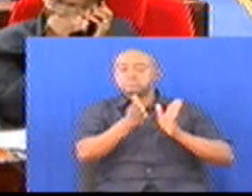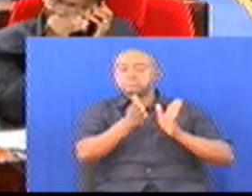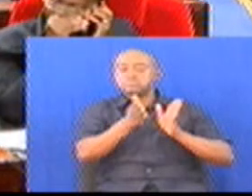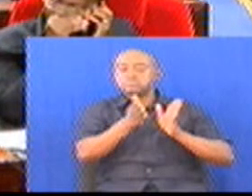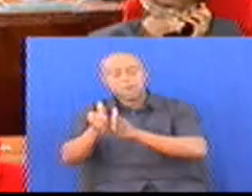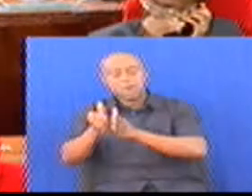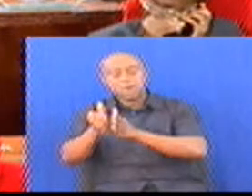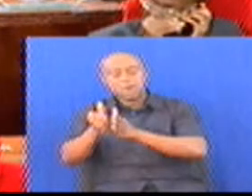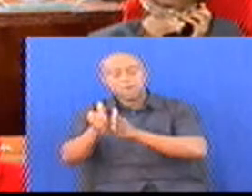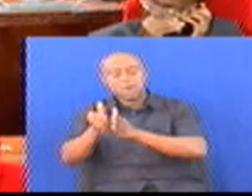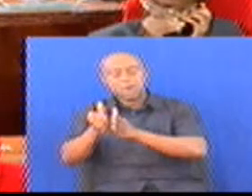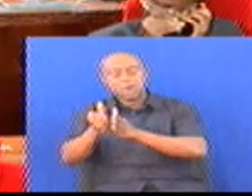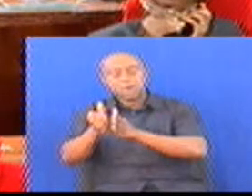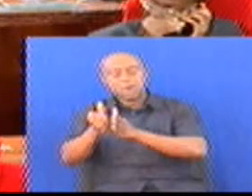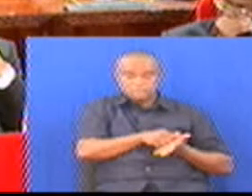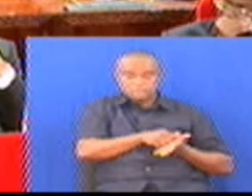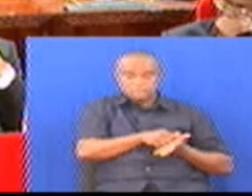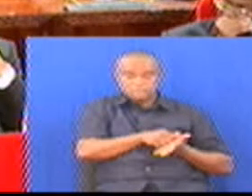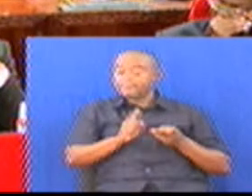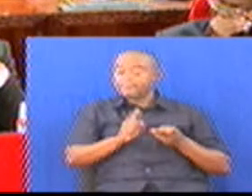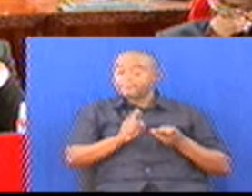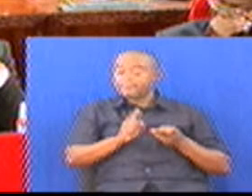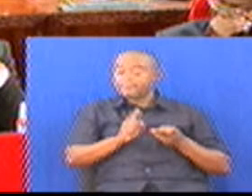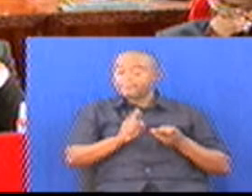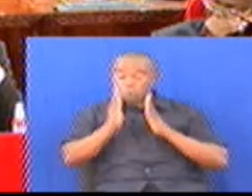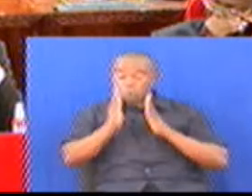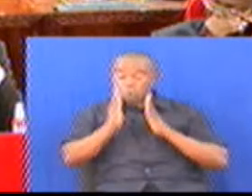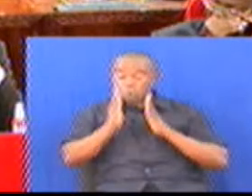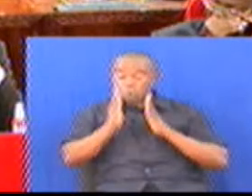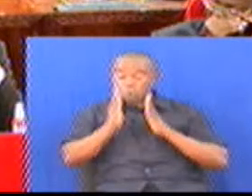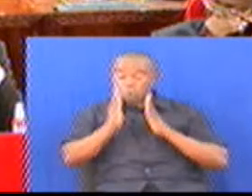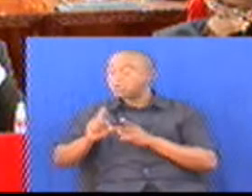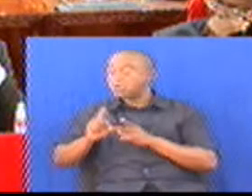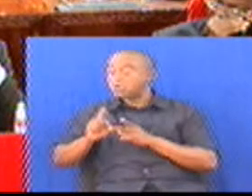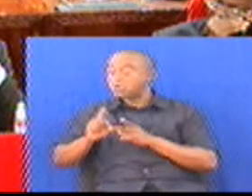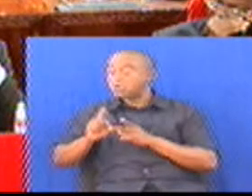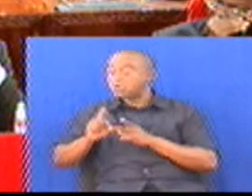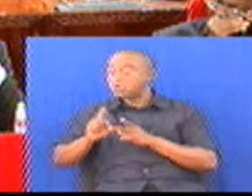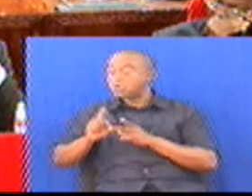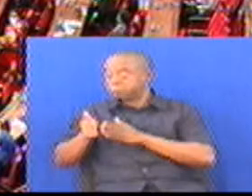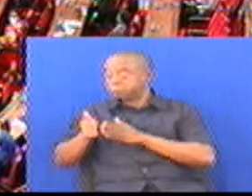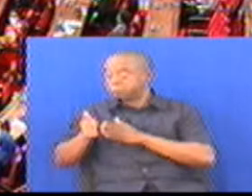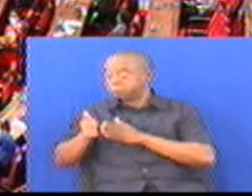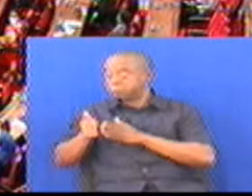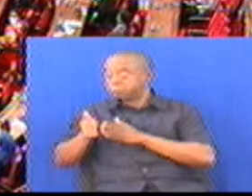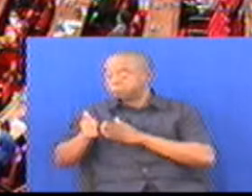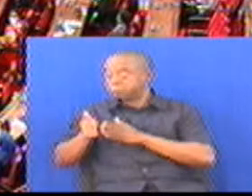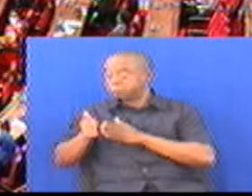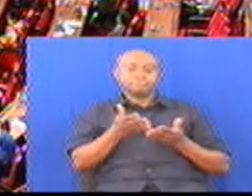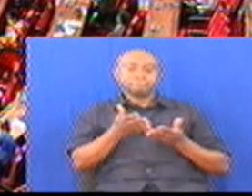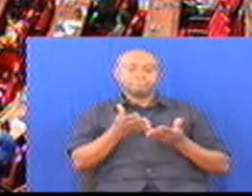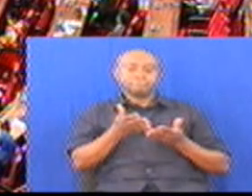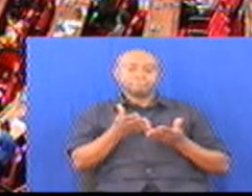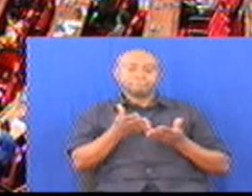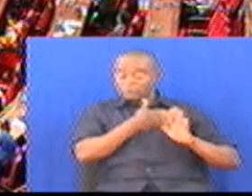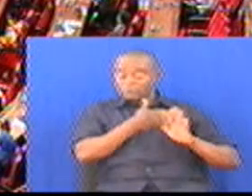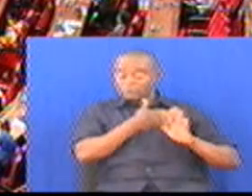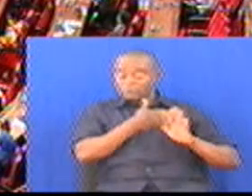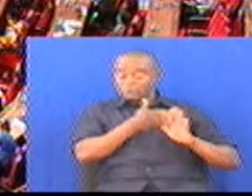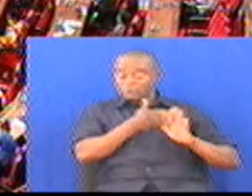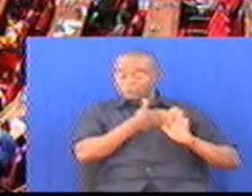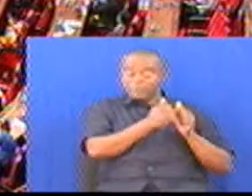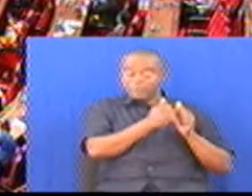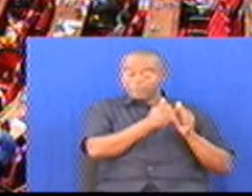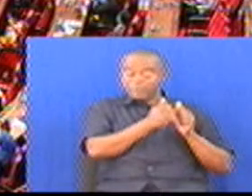cha lami, zikiwemo barabara kuu, barabara za mikoa na za wilaya, ambapo kwa kipindi cha kuanzia mwaka